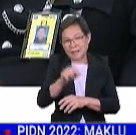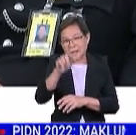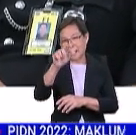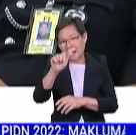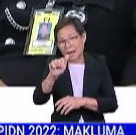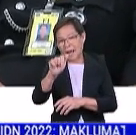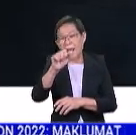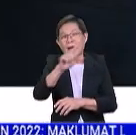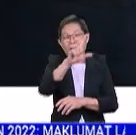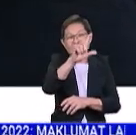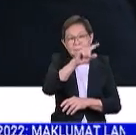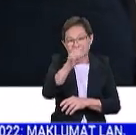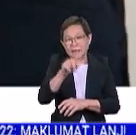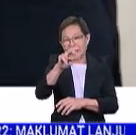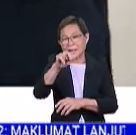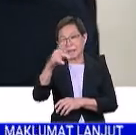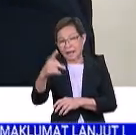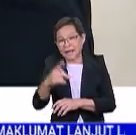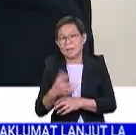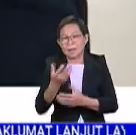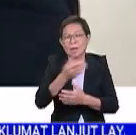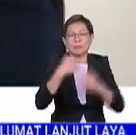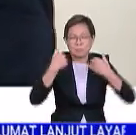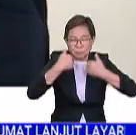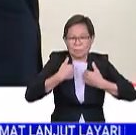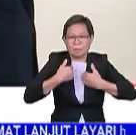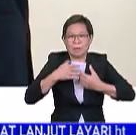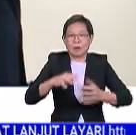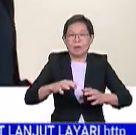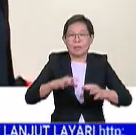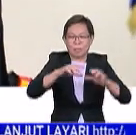Osman menyerahkan peralatan seperti pelampung,